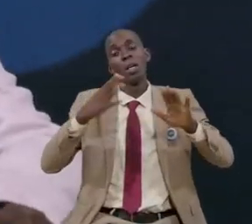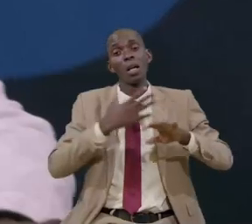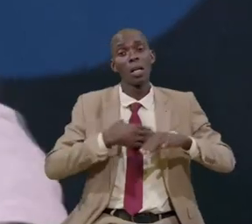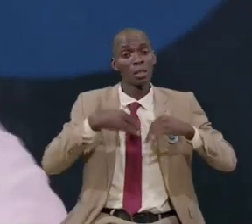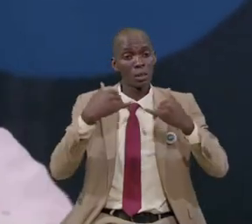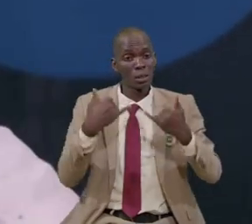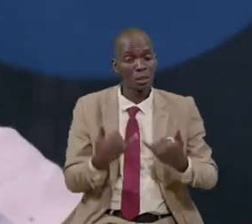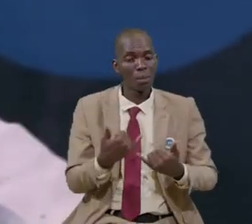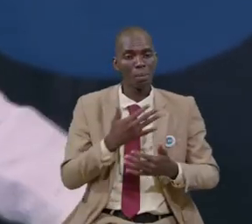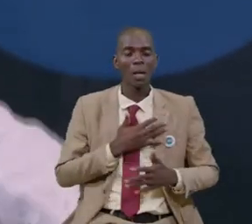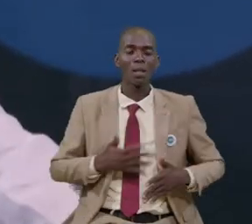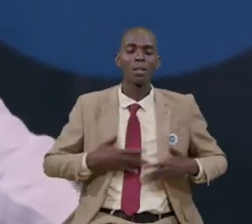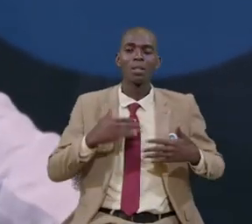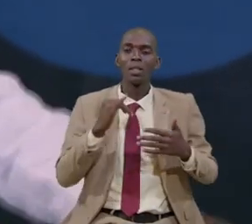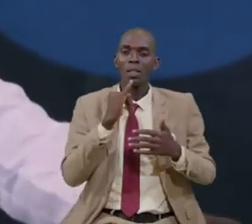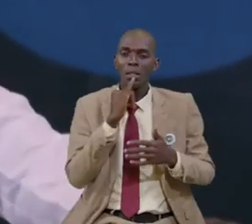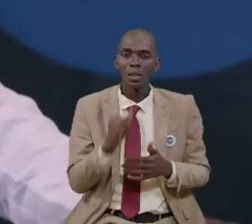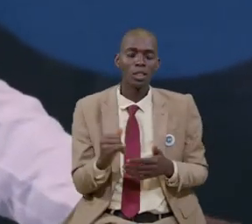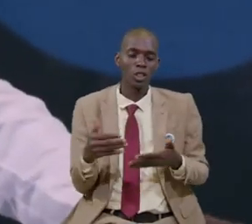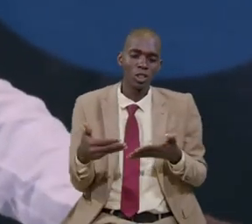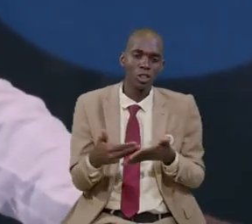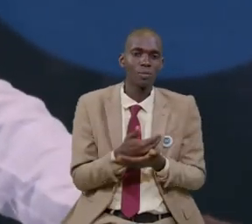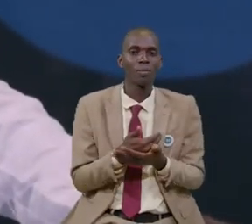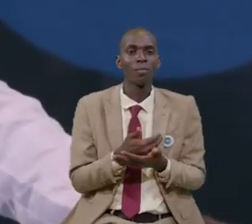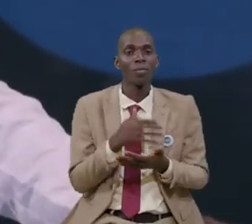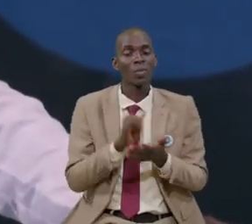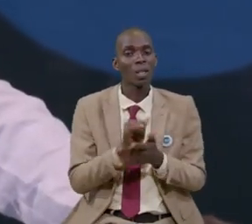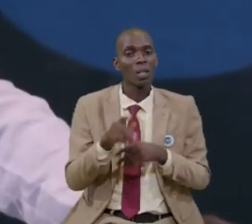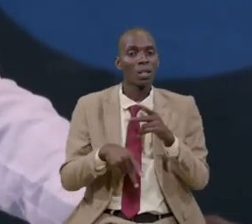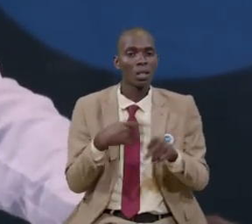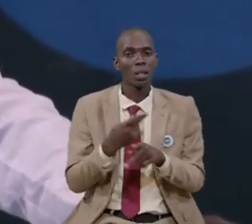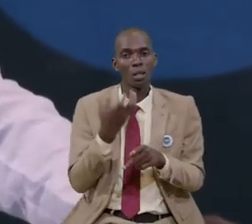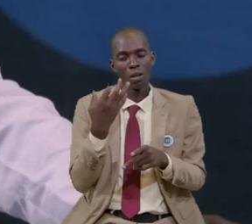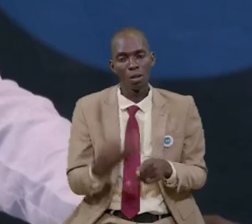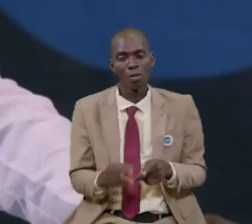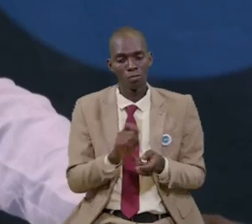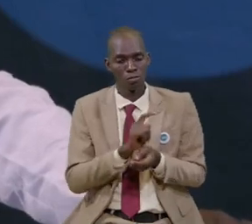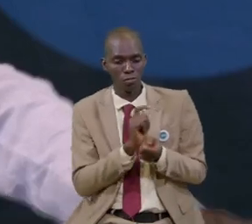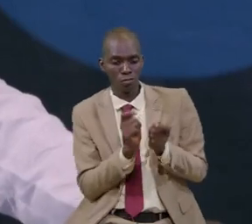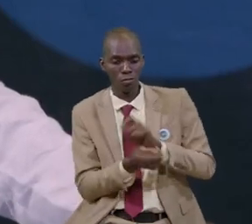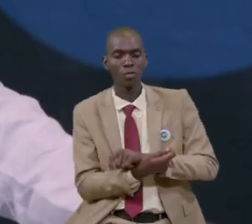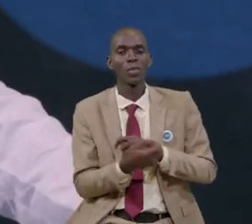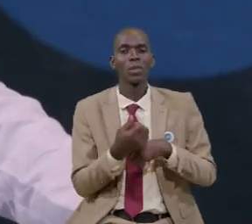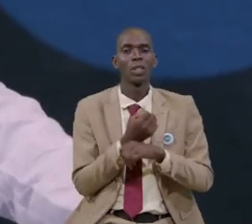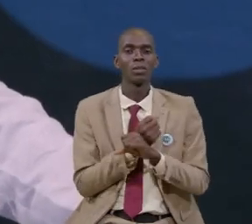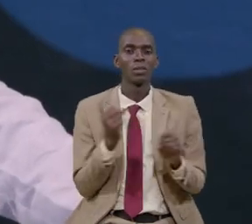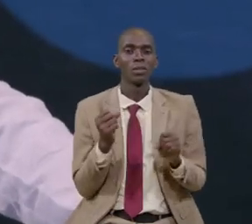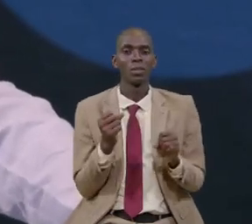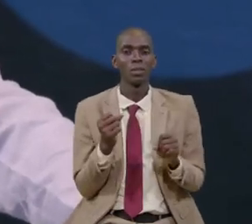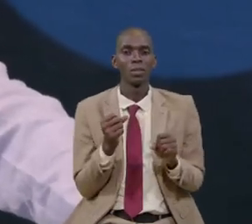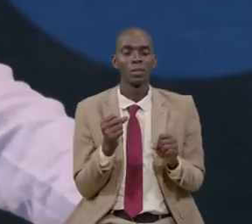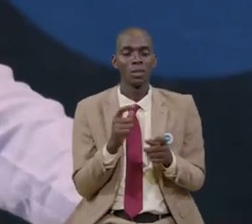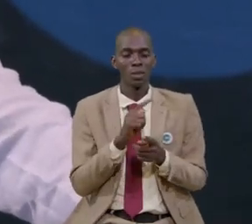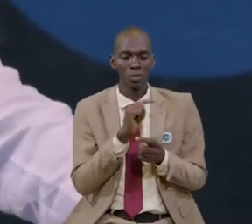et ma vie maintenant est nouvelle. Ce genre du salut qui transforme, qui